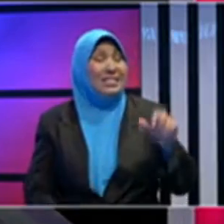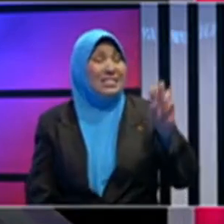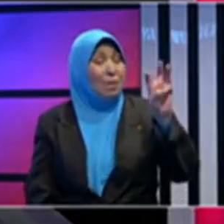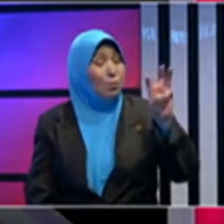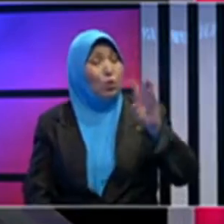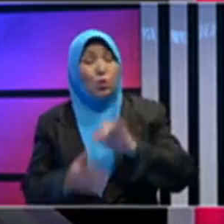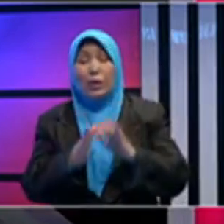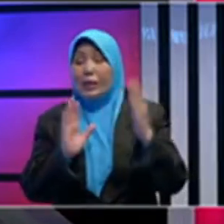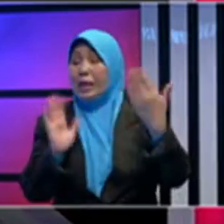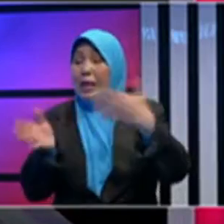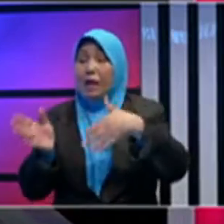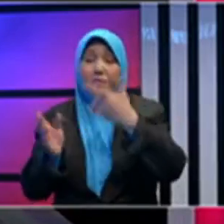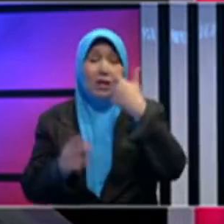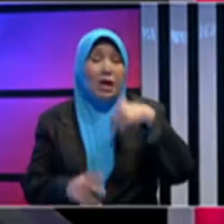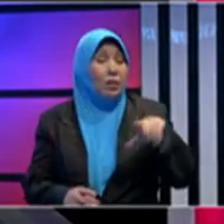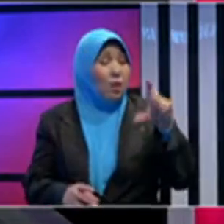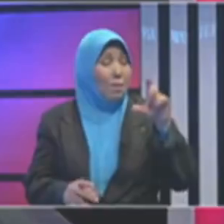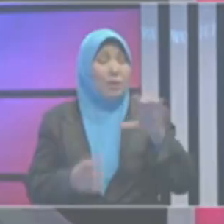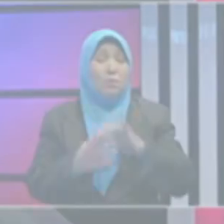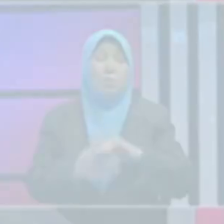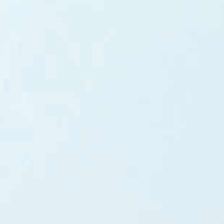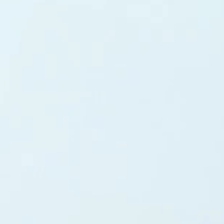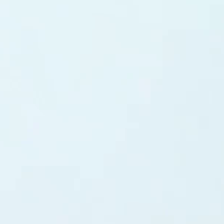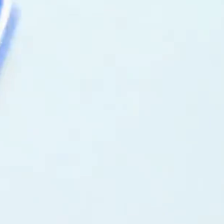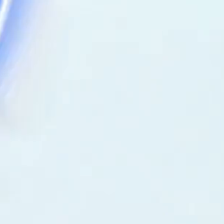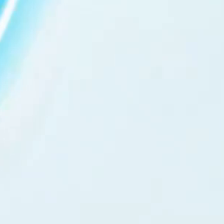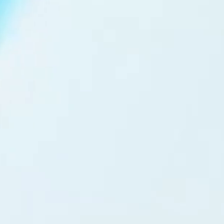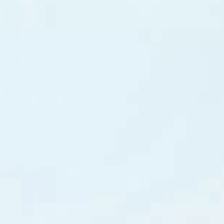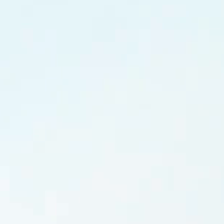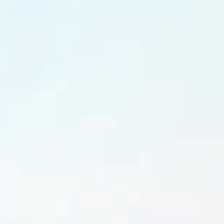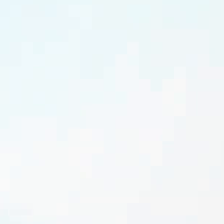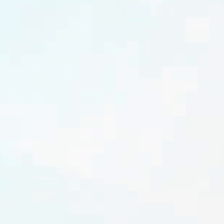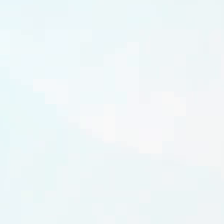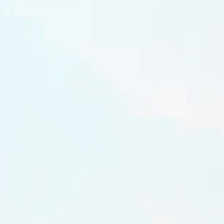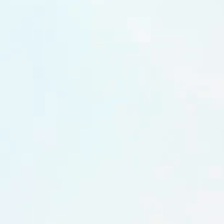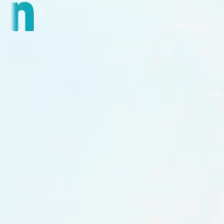chat dengan tebal itu wallahu ala wa